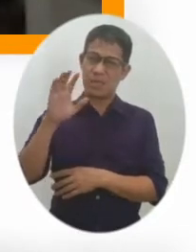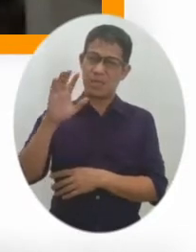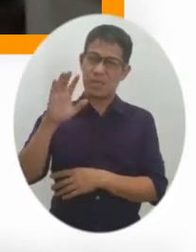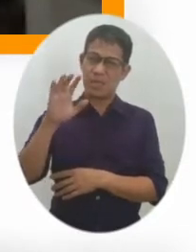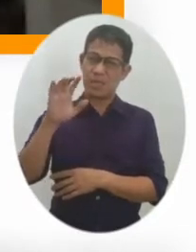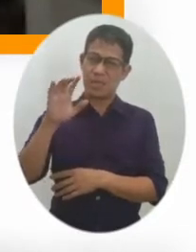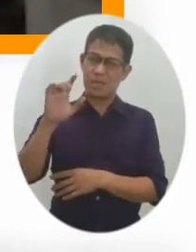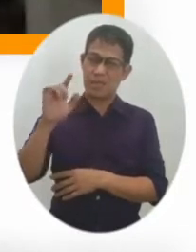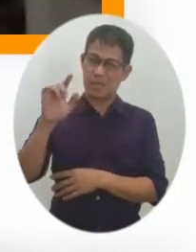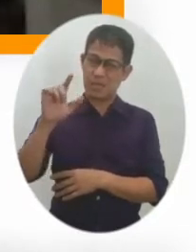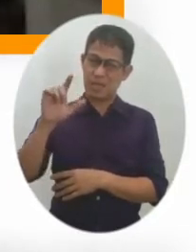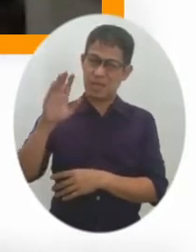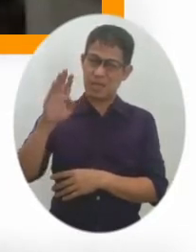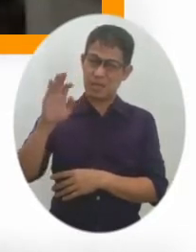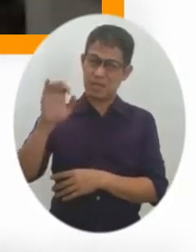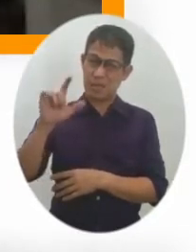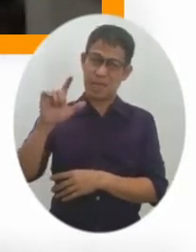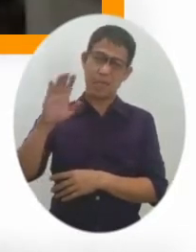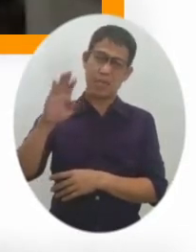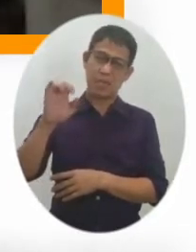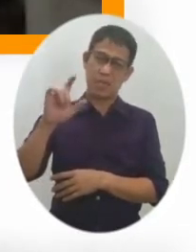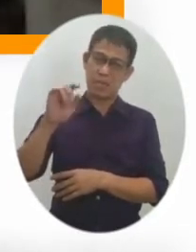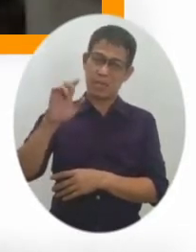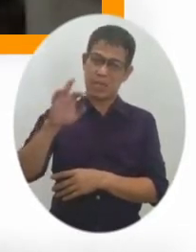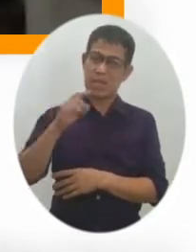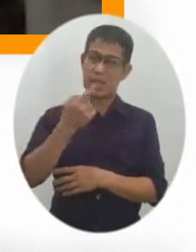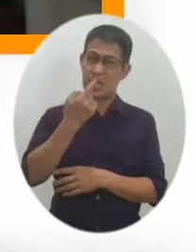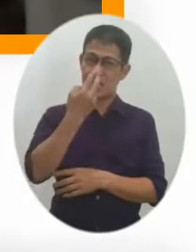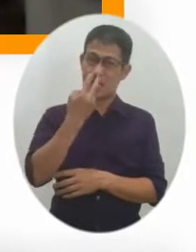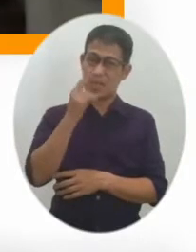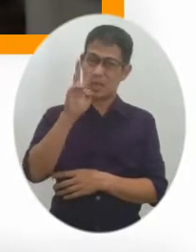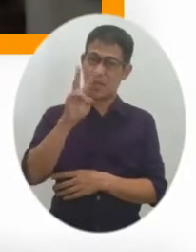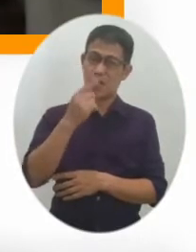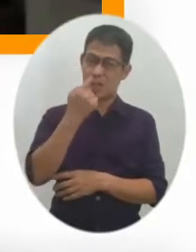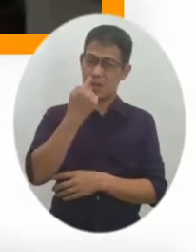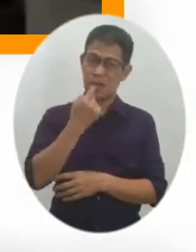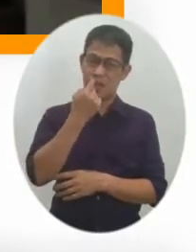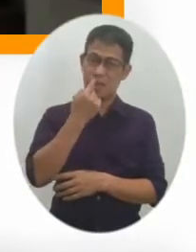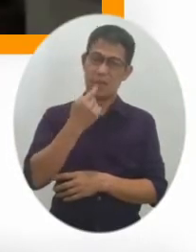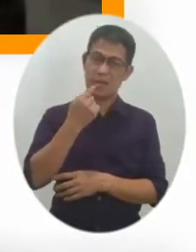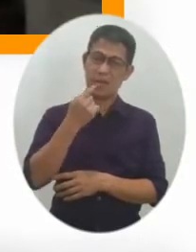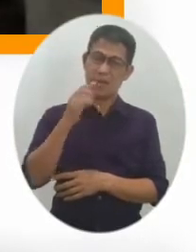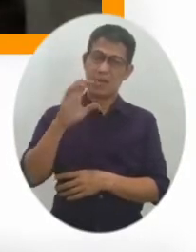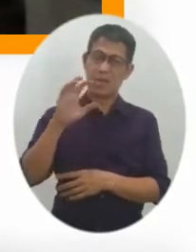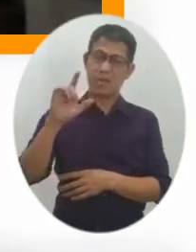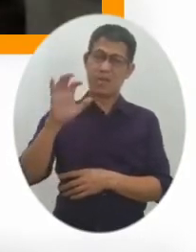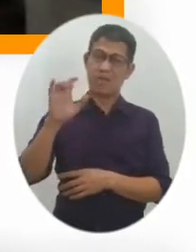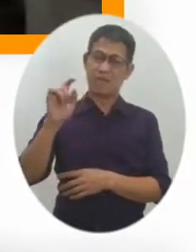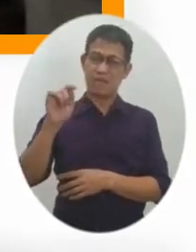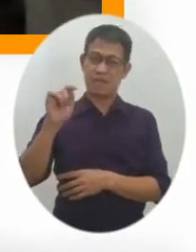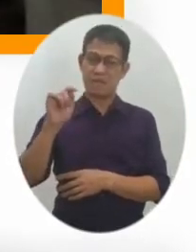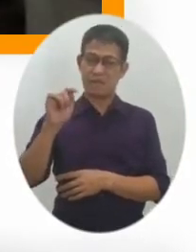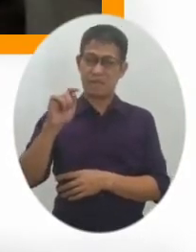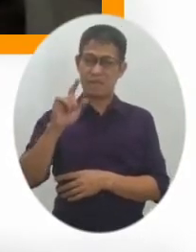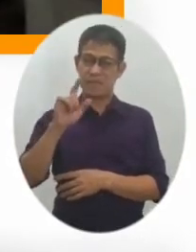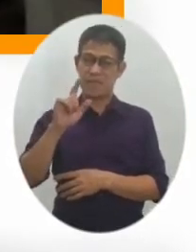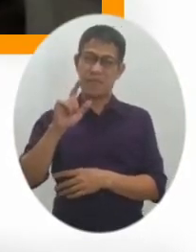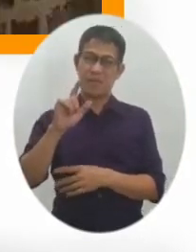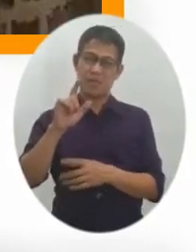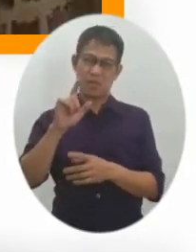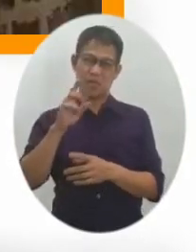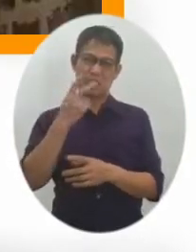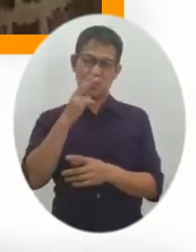na bilateral cleft lip o dalawa ang hiwa. Ang pagkakaroon ng cleft lip